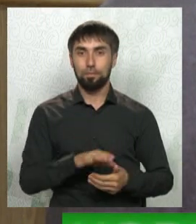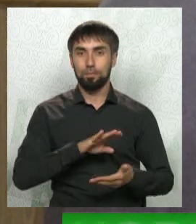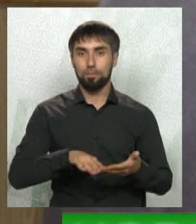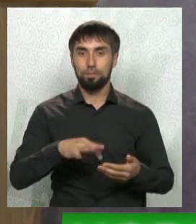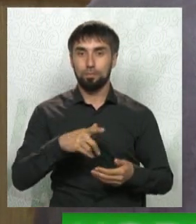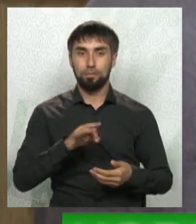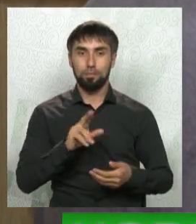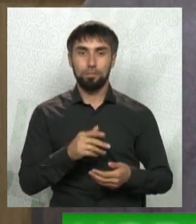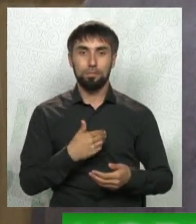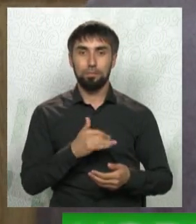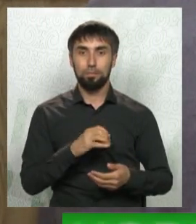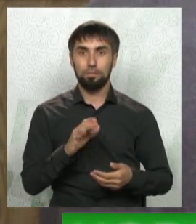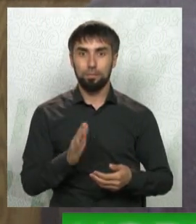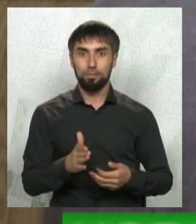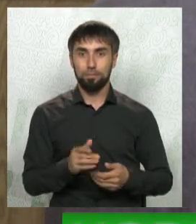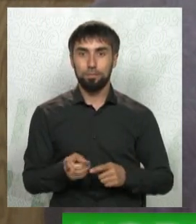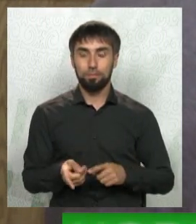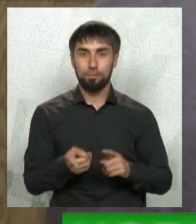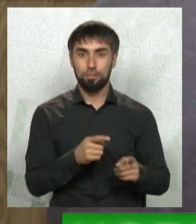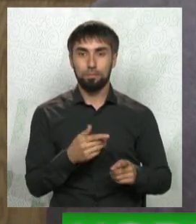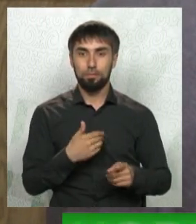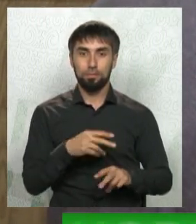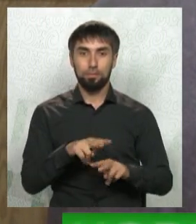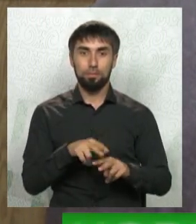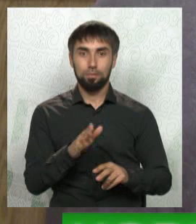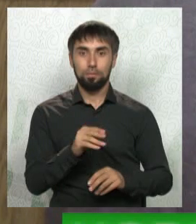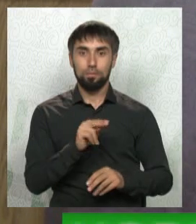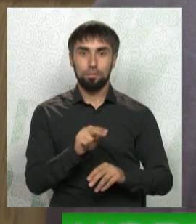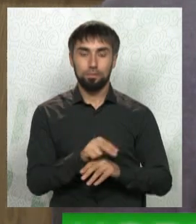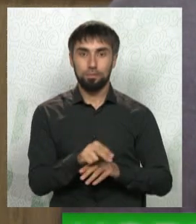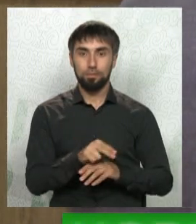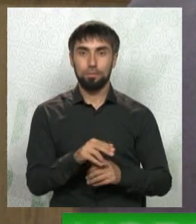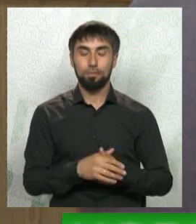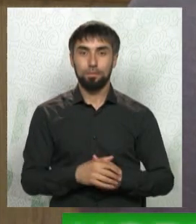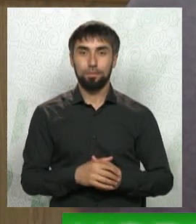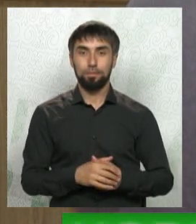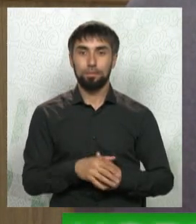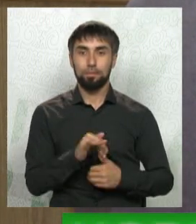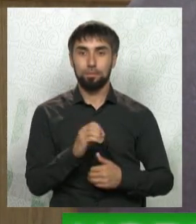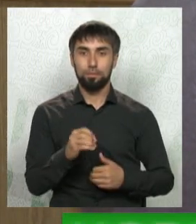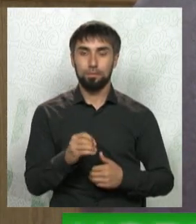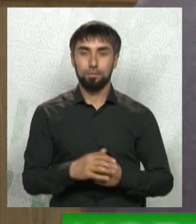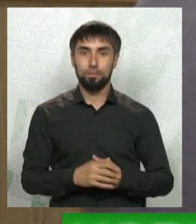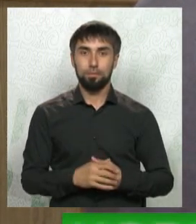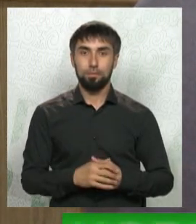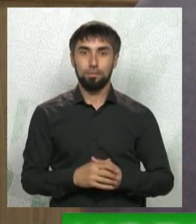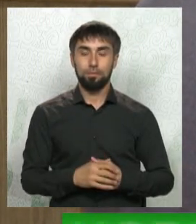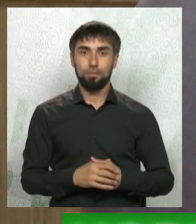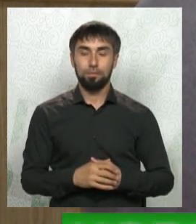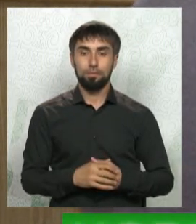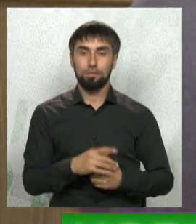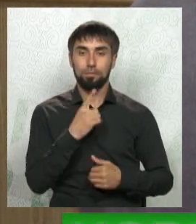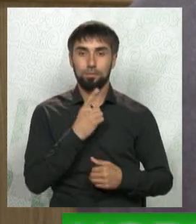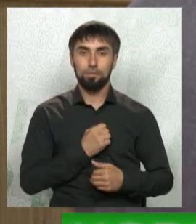как мы уже будем переселяться, мы здесь будем делать ремонт, и уже